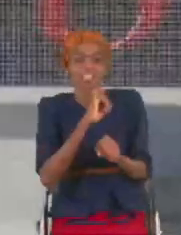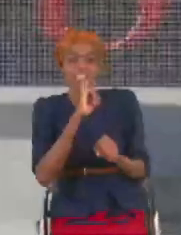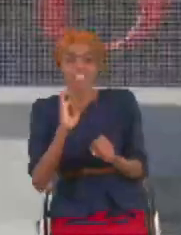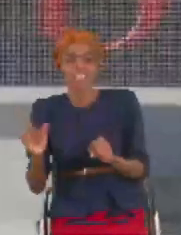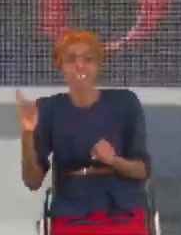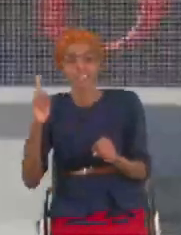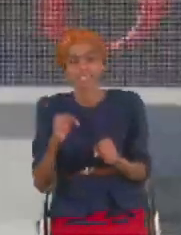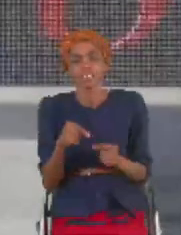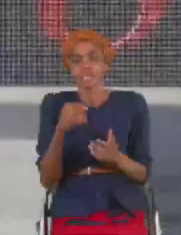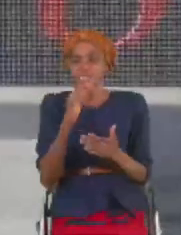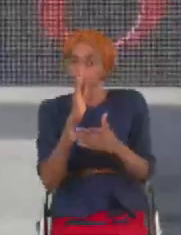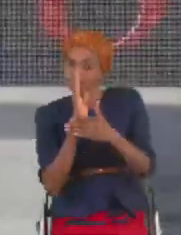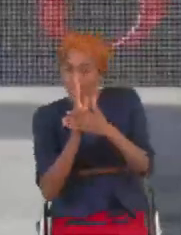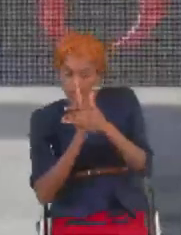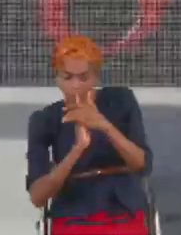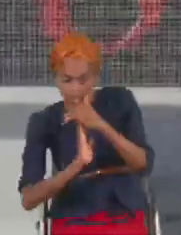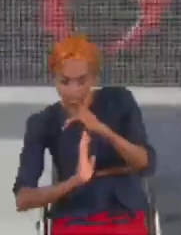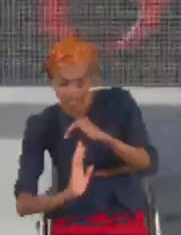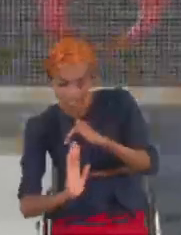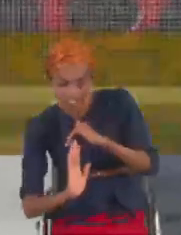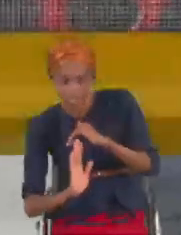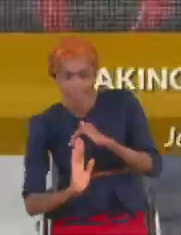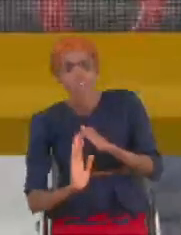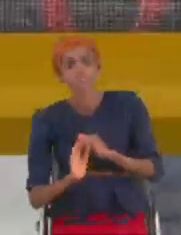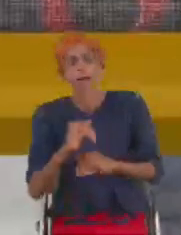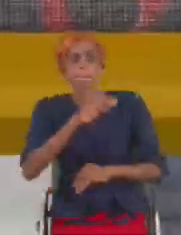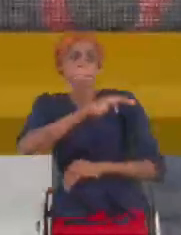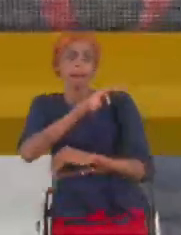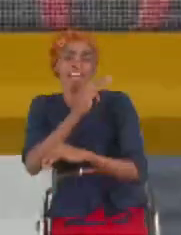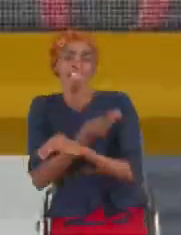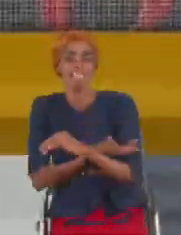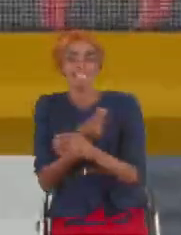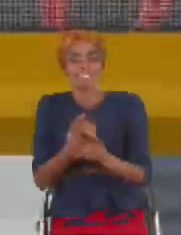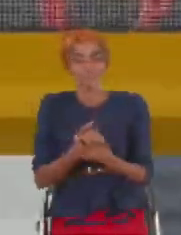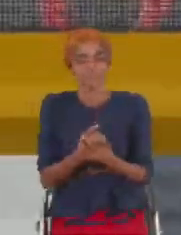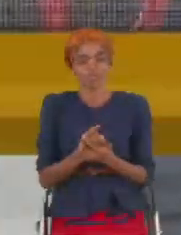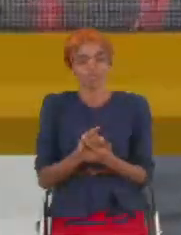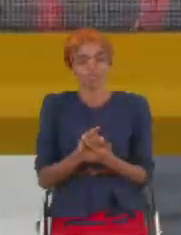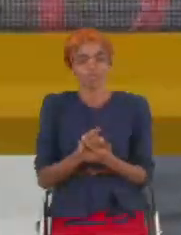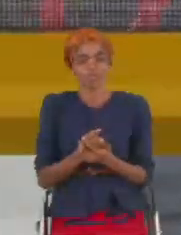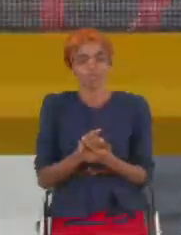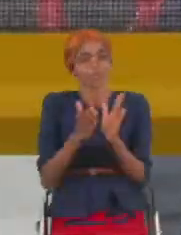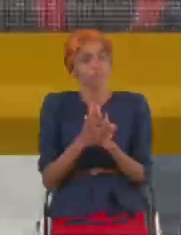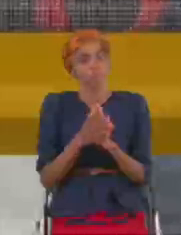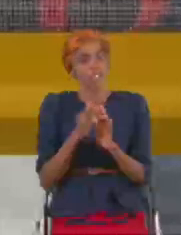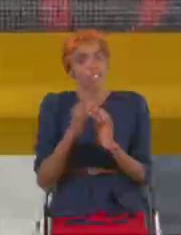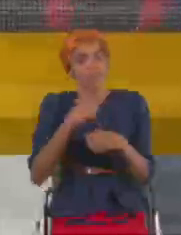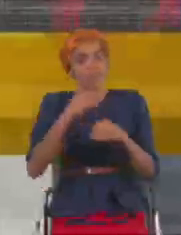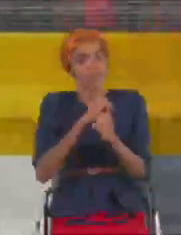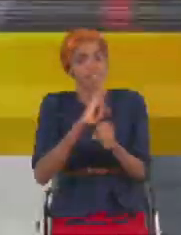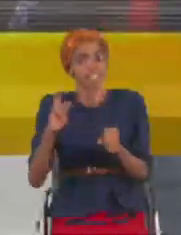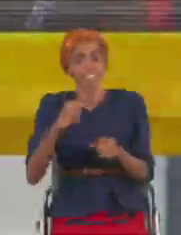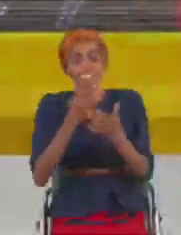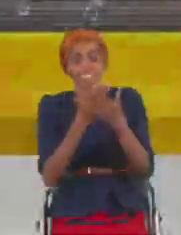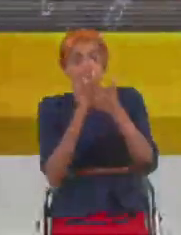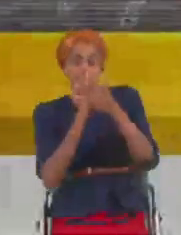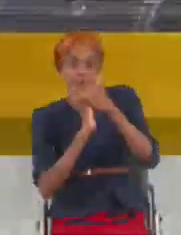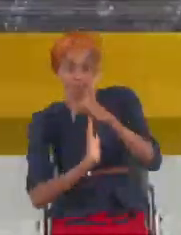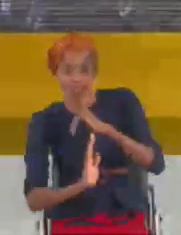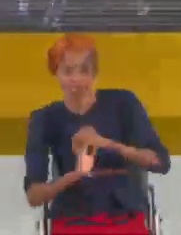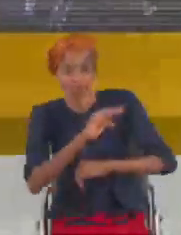iran l'aide des bonnes puissant il te rendras